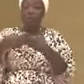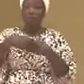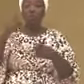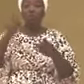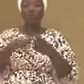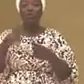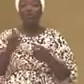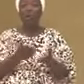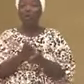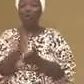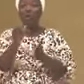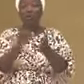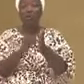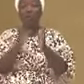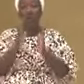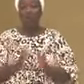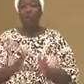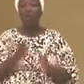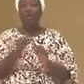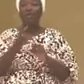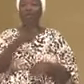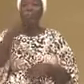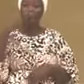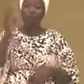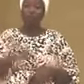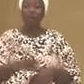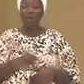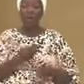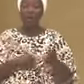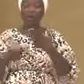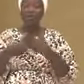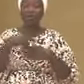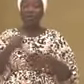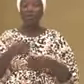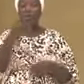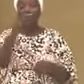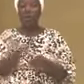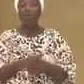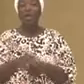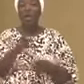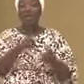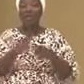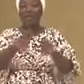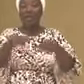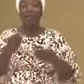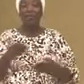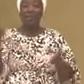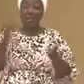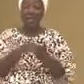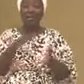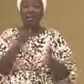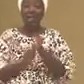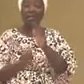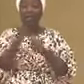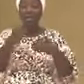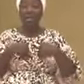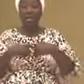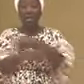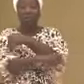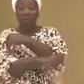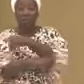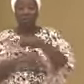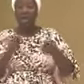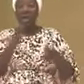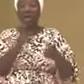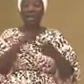propriétés légitimement c'est leur langage s'il restitue ce qui la ravit c'est le